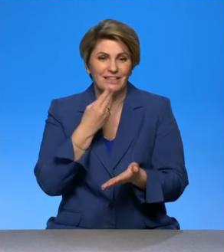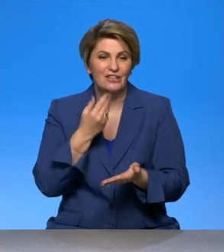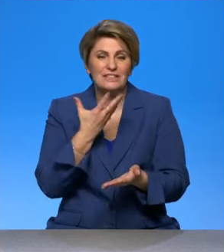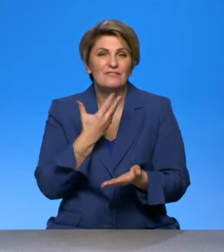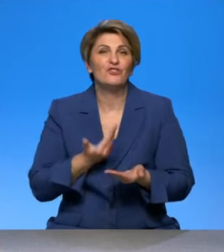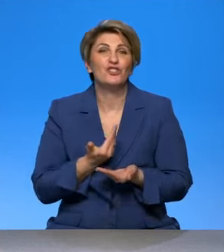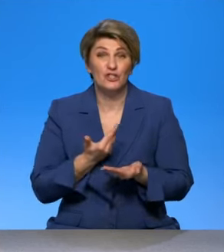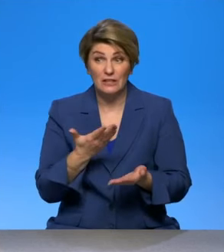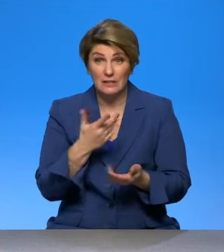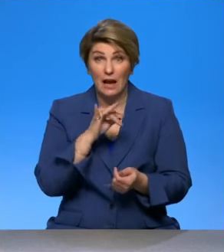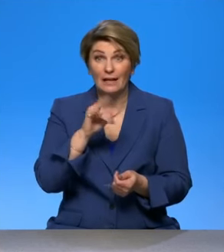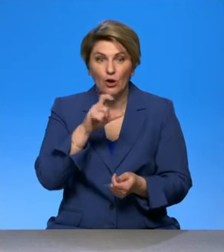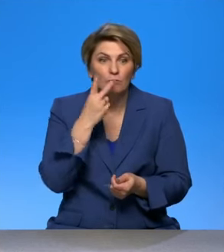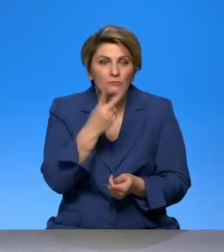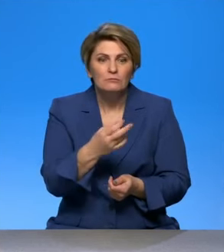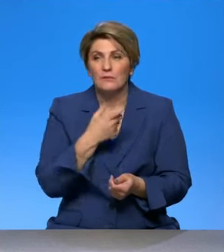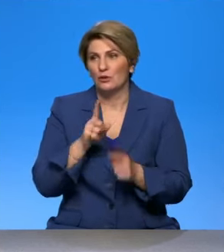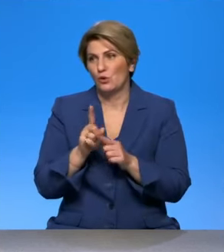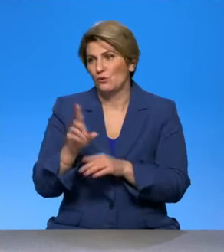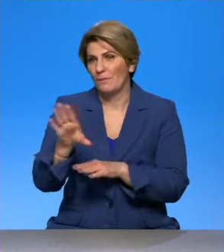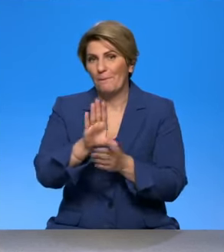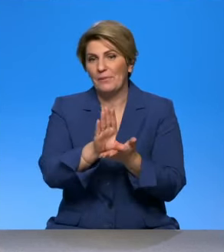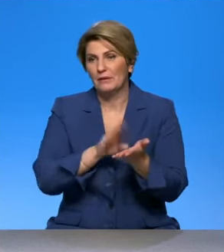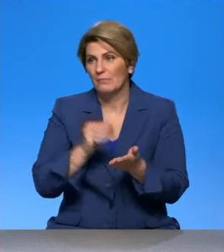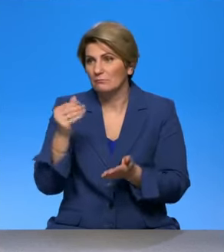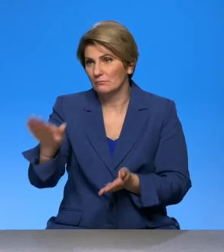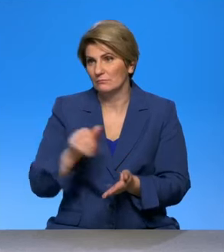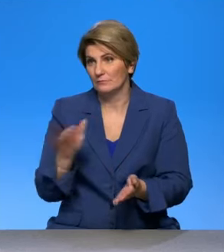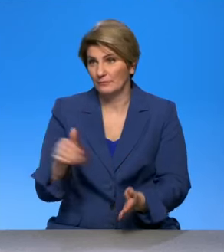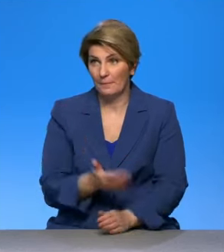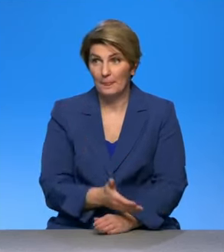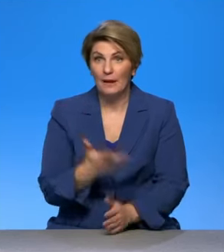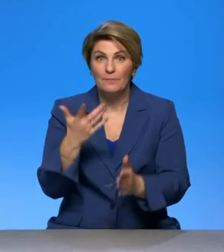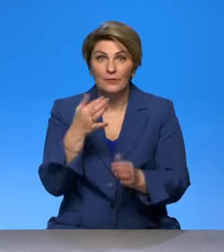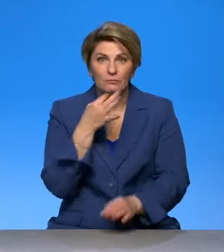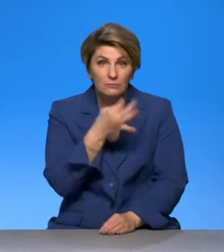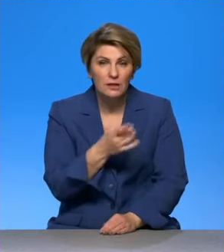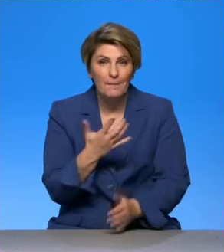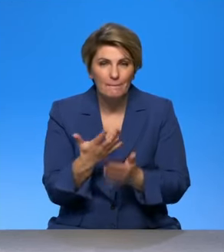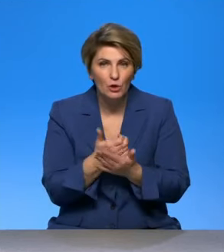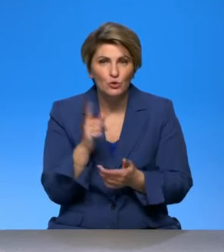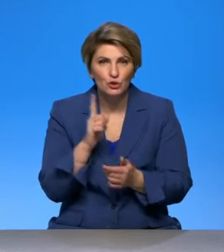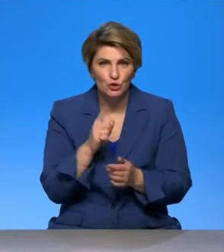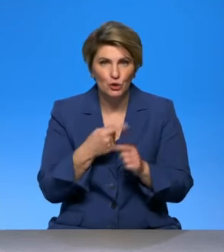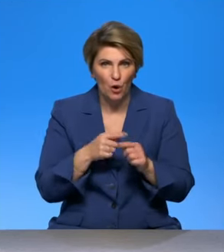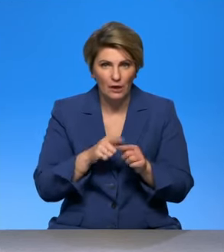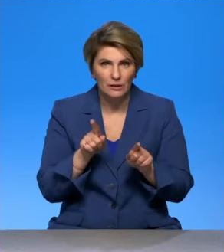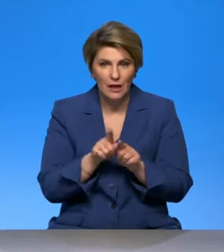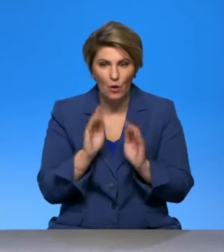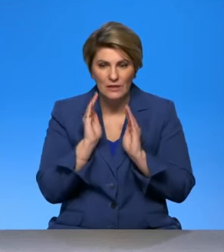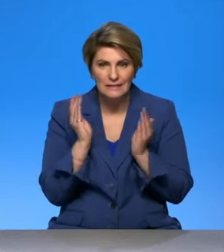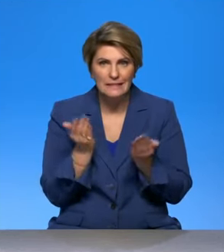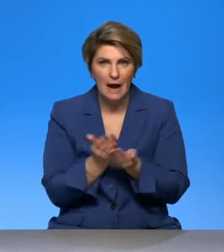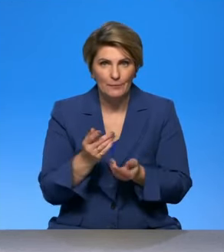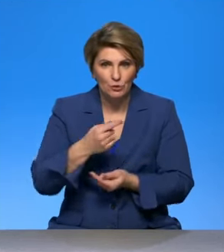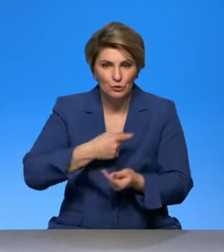хорошо. Это прекрасно. Алексей Леонидович, ведь это получается замкнутый круг. Человек хочет не отставать от успешных